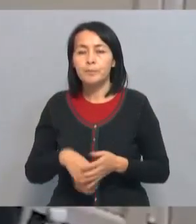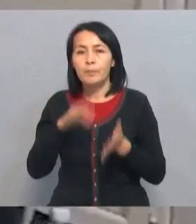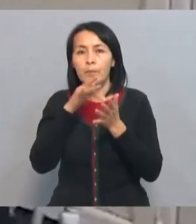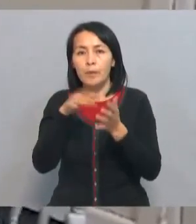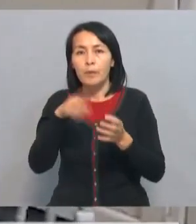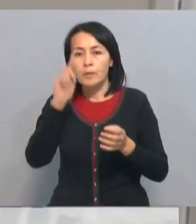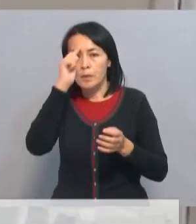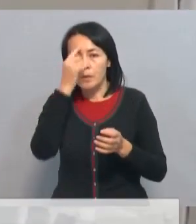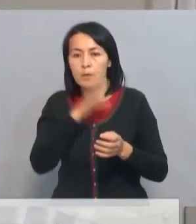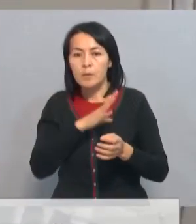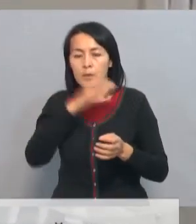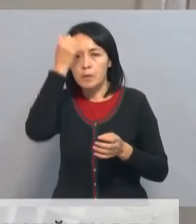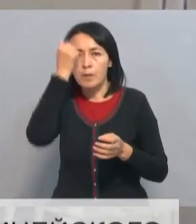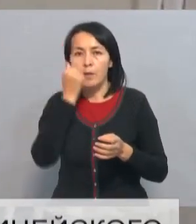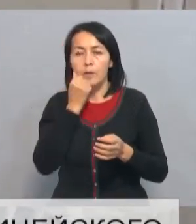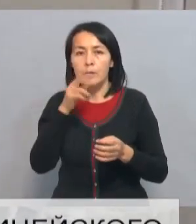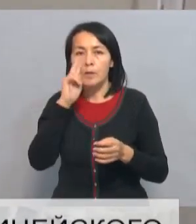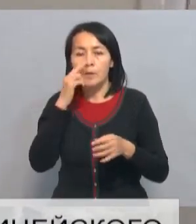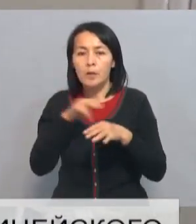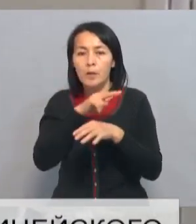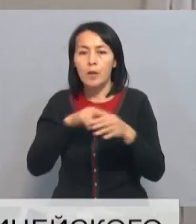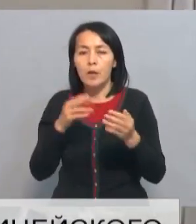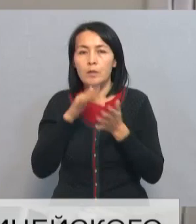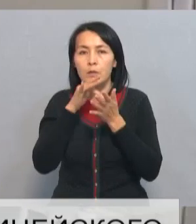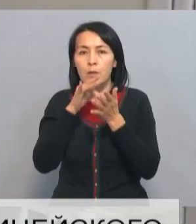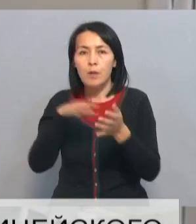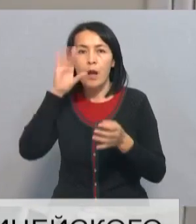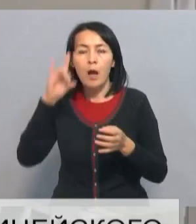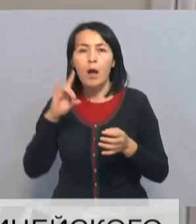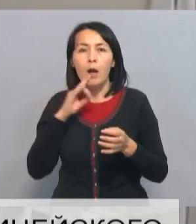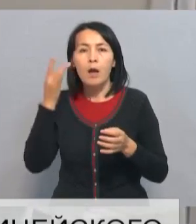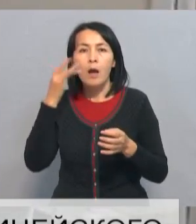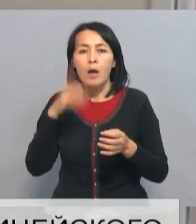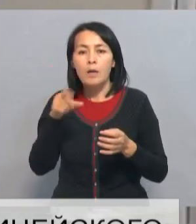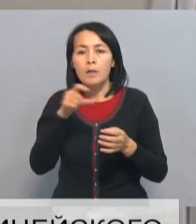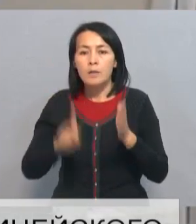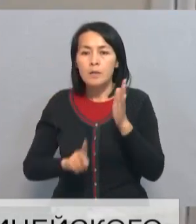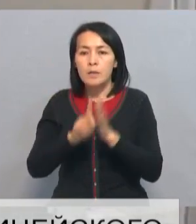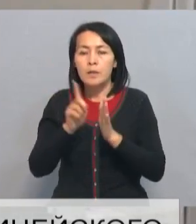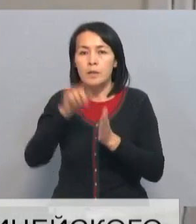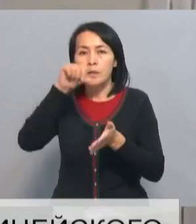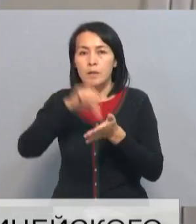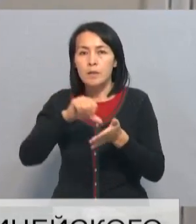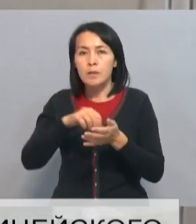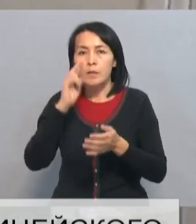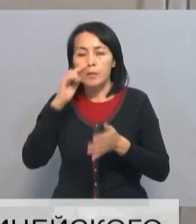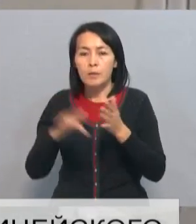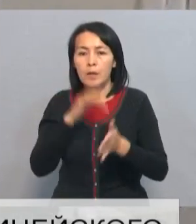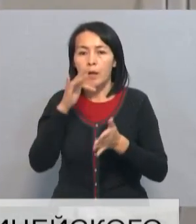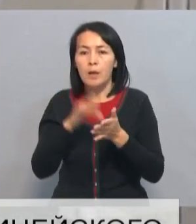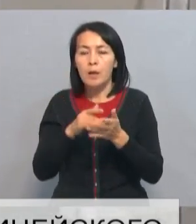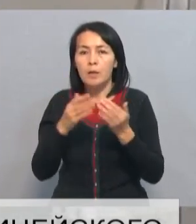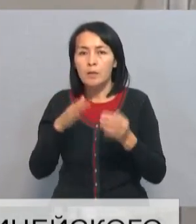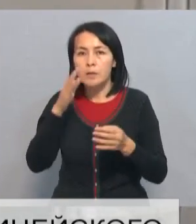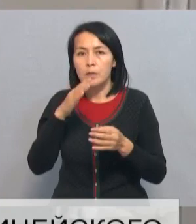из Индонезии поблагодарили шымкентского полицейского. Путешествие по Казахстану иностранные туристы начали с посещения третьего мегаполиса страны.